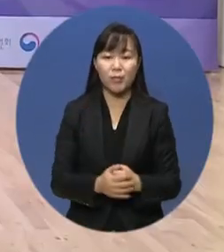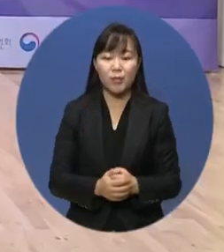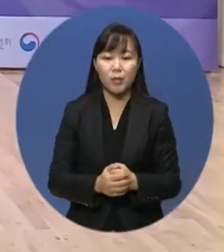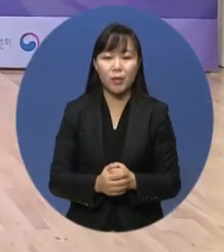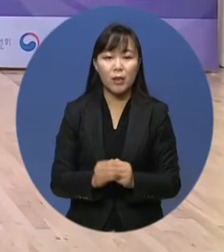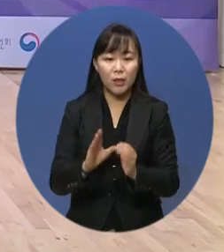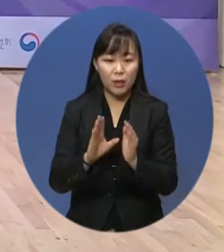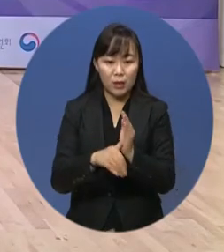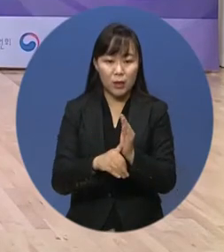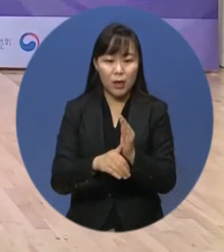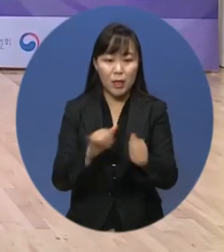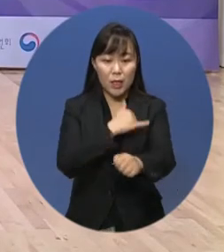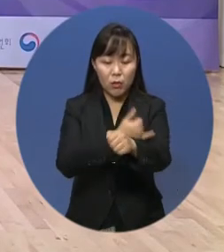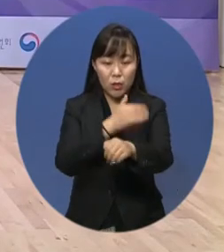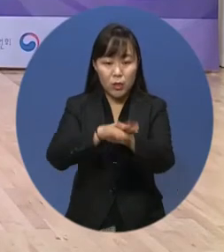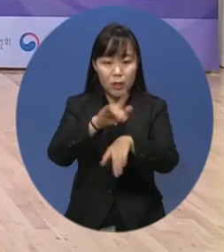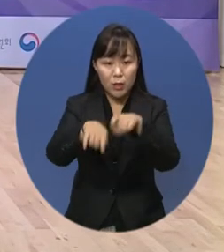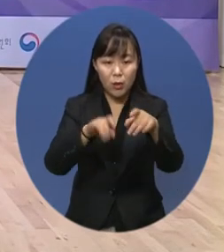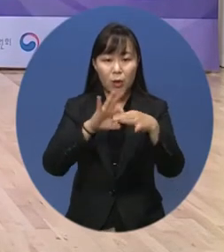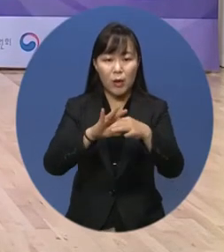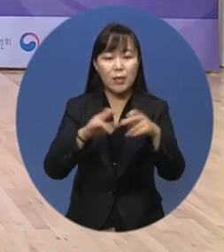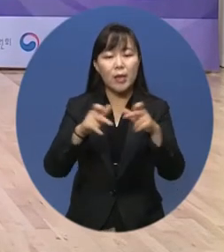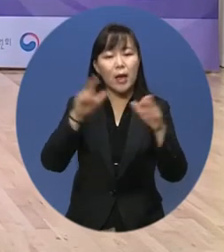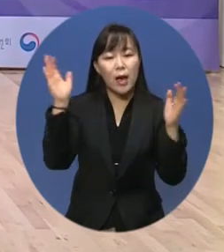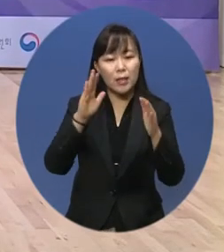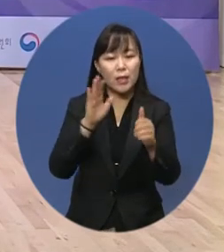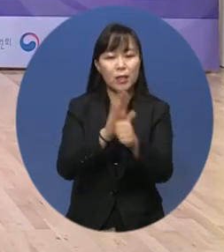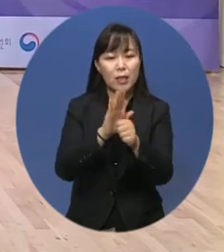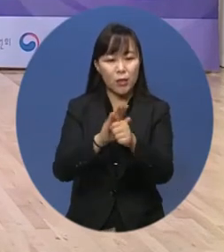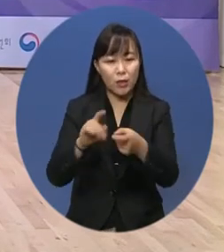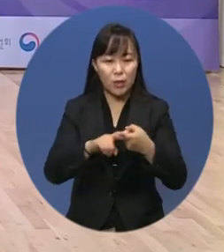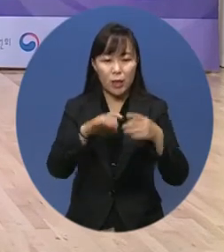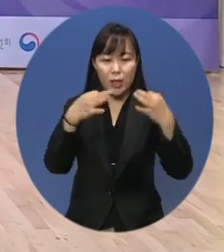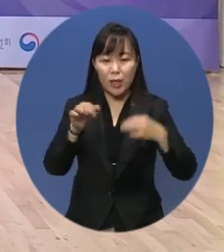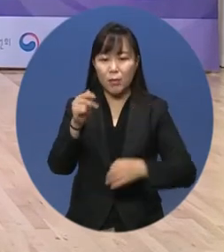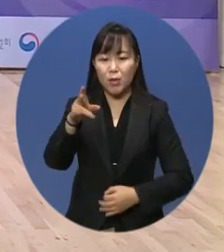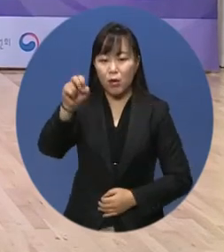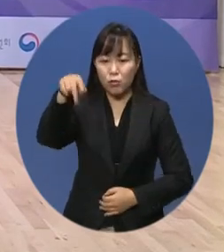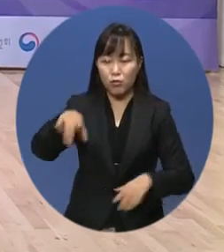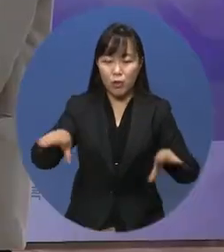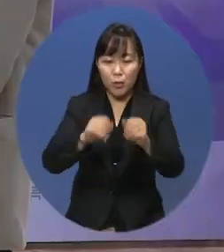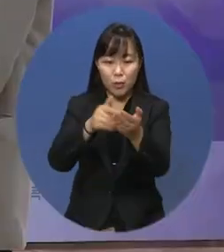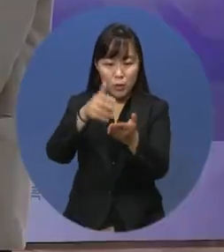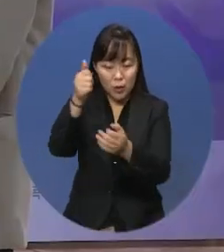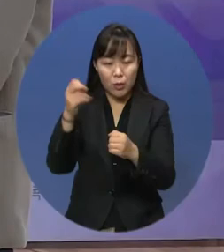이날 인권실천 부문에서 장애인 학생지원 네트워크 김형수 사무총장,